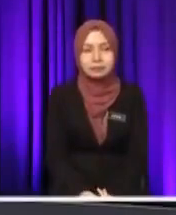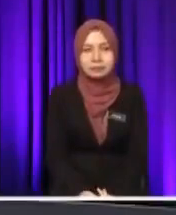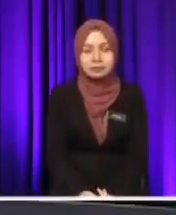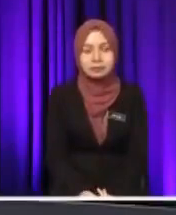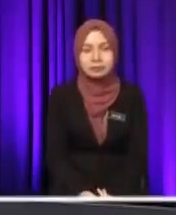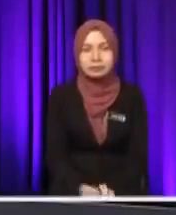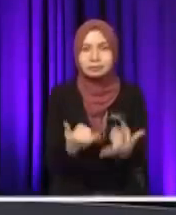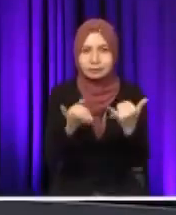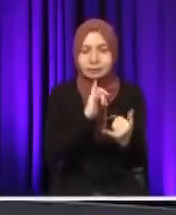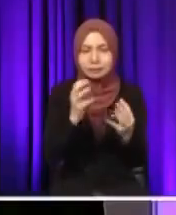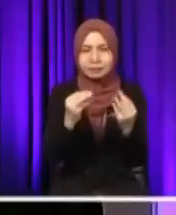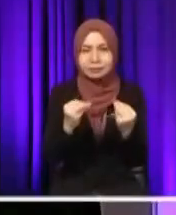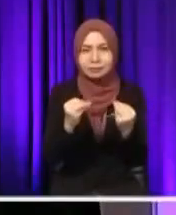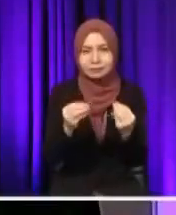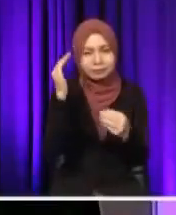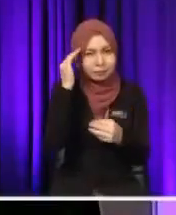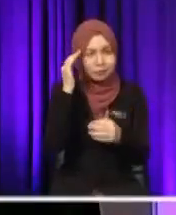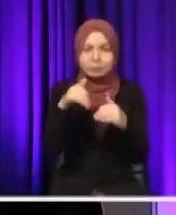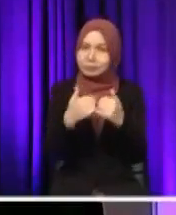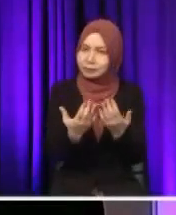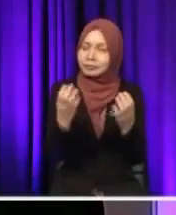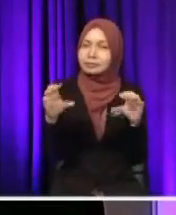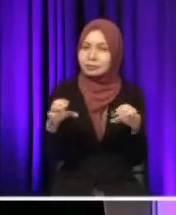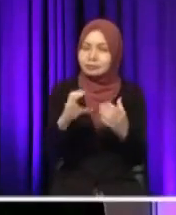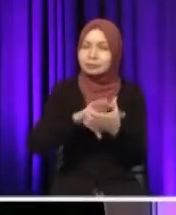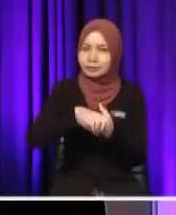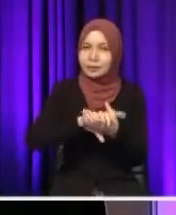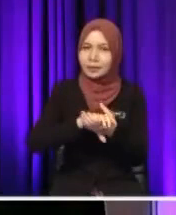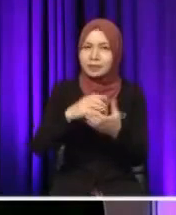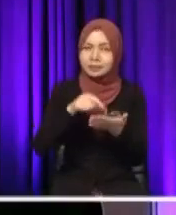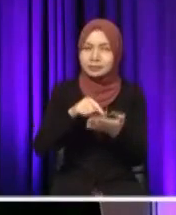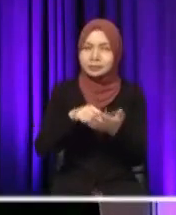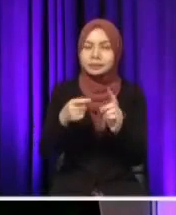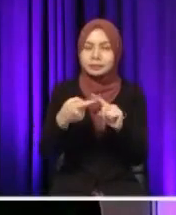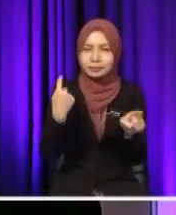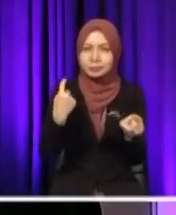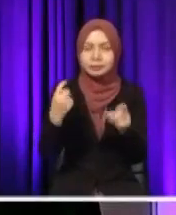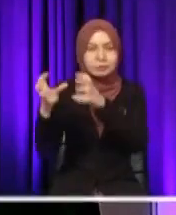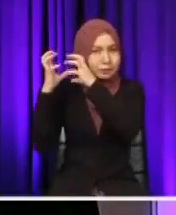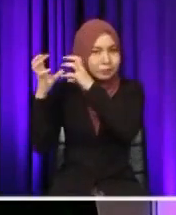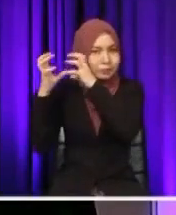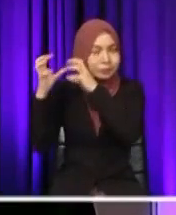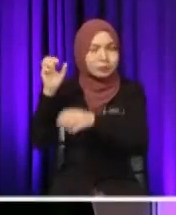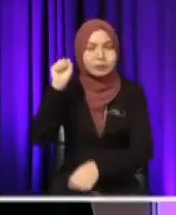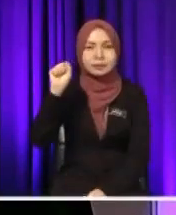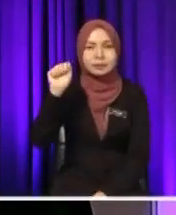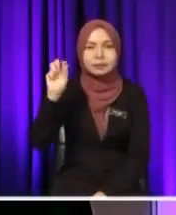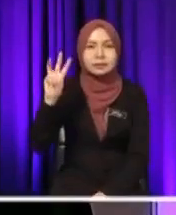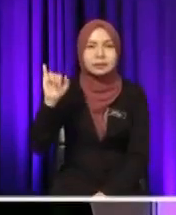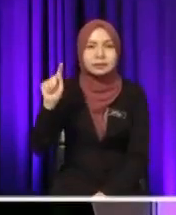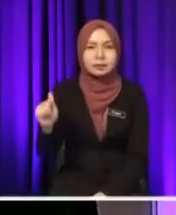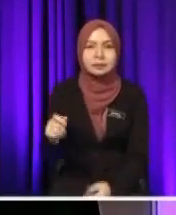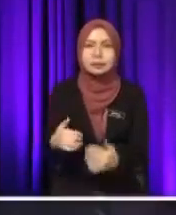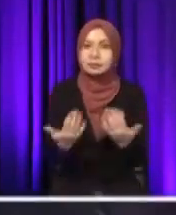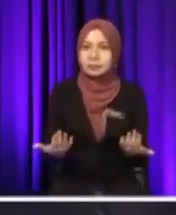sabun ni cikgu? Okey, Chris nak tahu mana kita nak buat ya. Kita sebenarnya boleh jalankan eksperimen ni ataupun